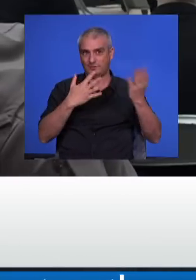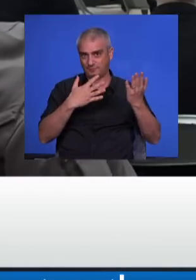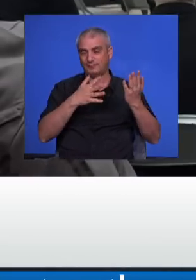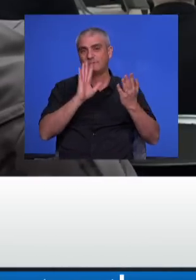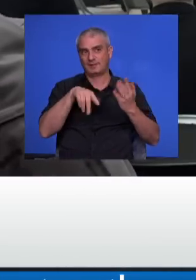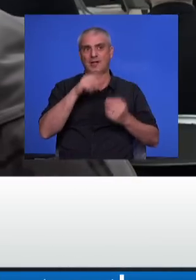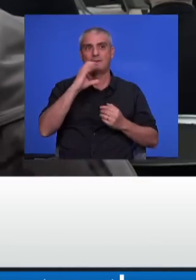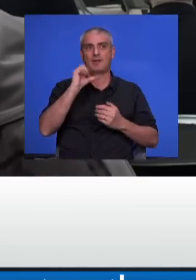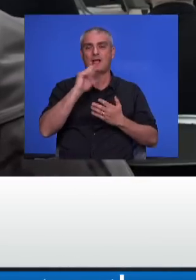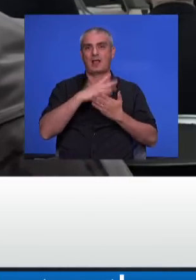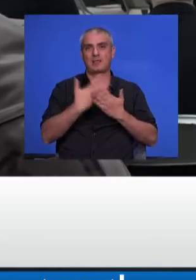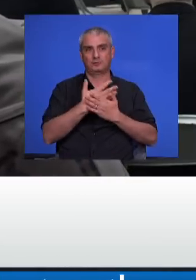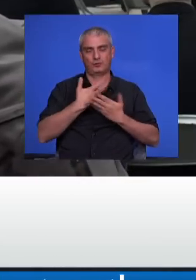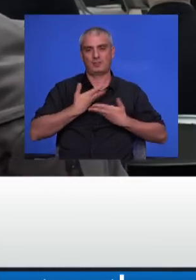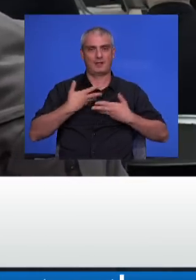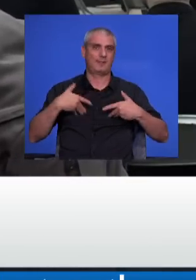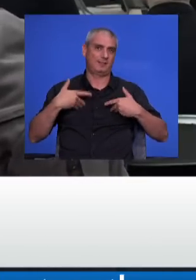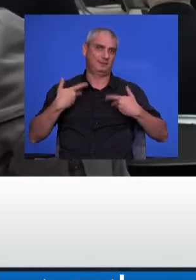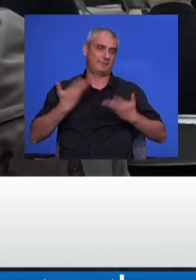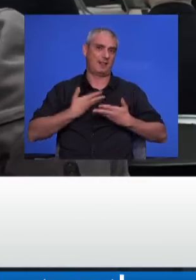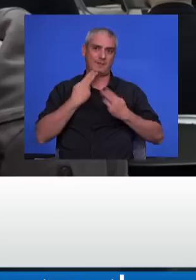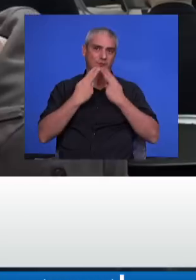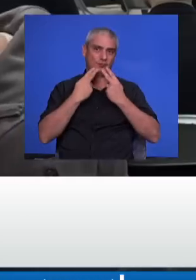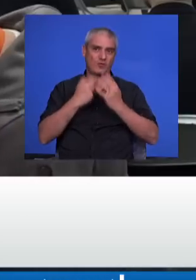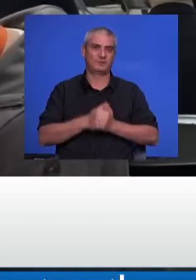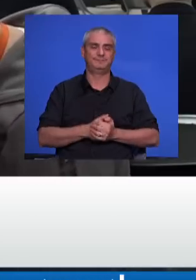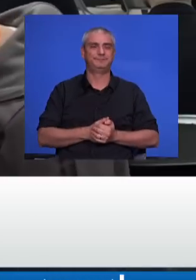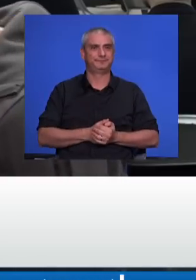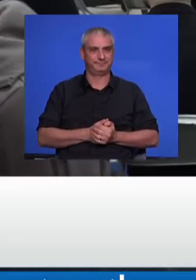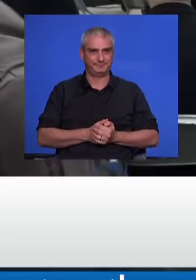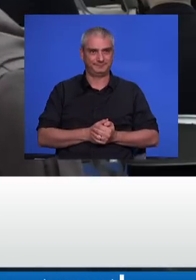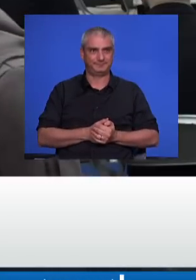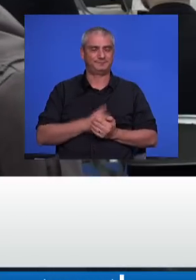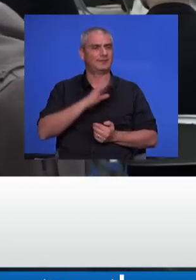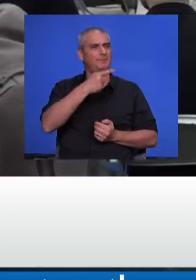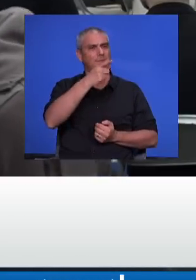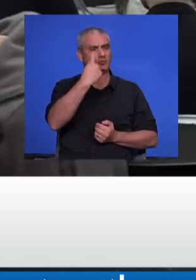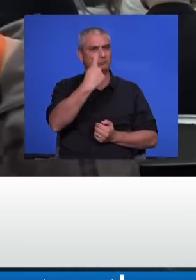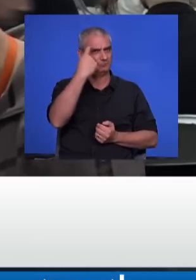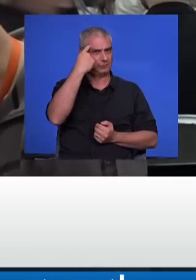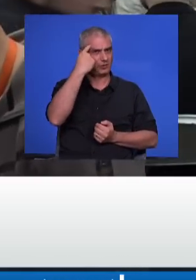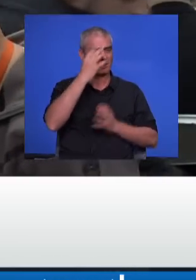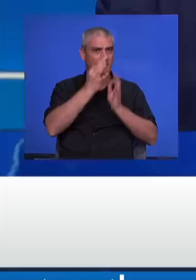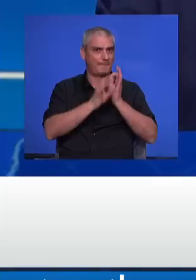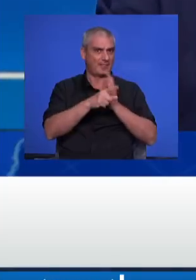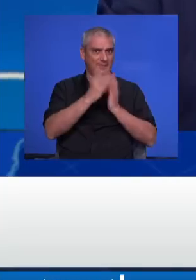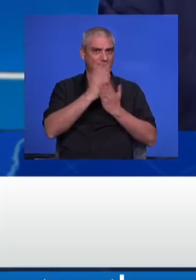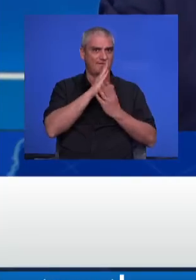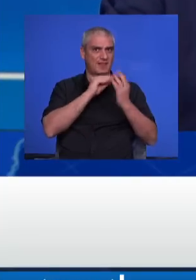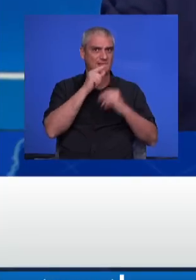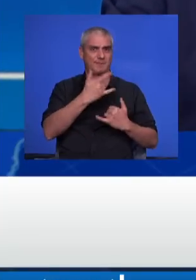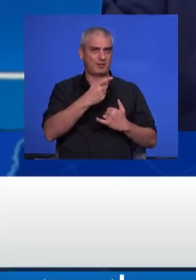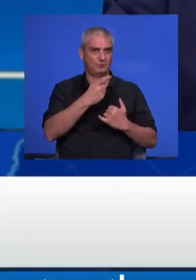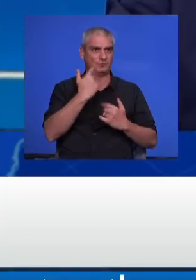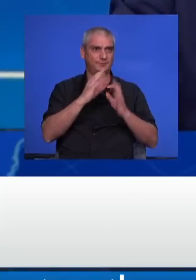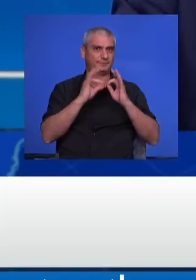בכאן חדשות. נשמח לקבל על זה תשובות כאן בתוכנית. כן. דנה, ממה שאת יודעת, הפרטים עליהם דיברנו